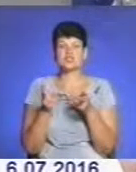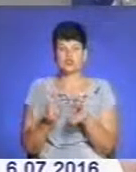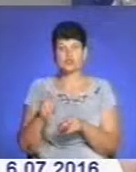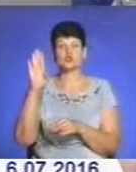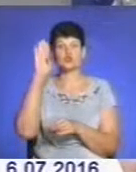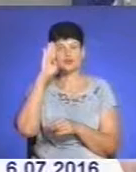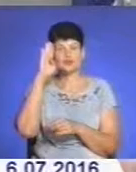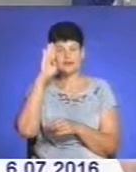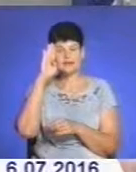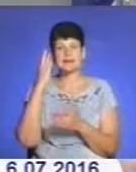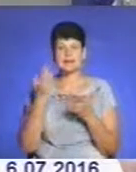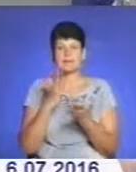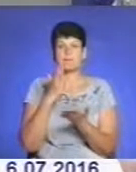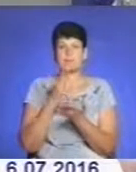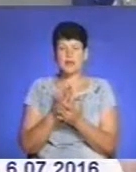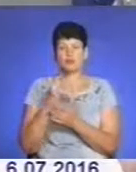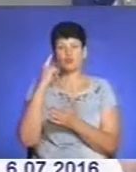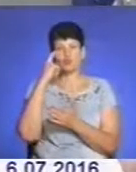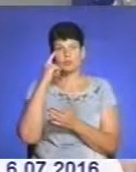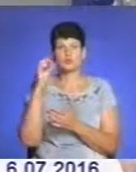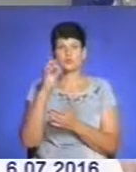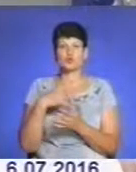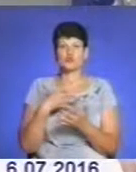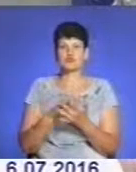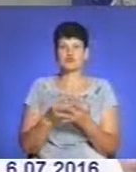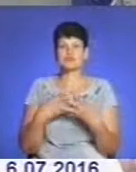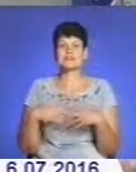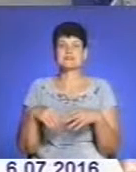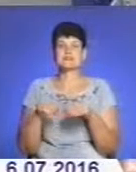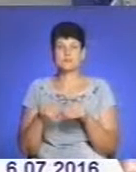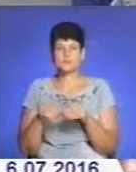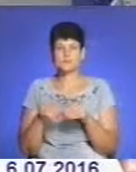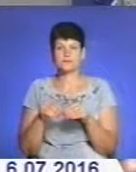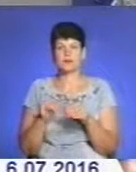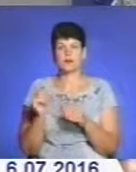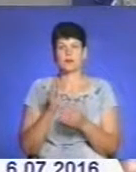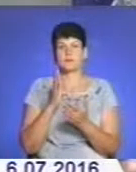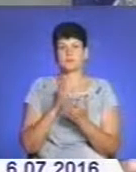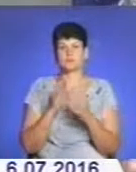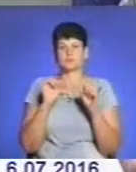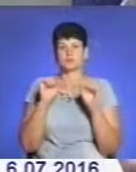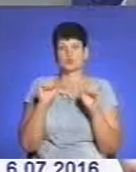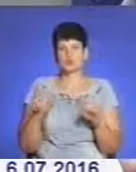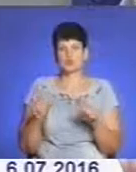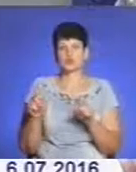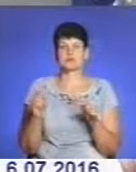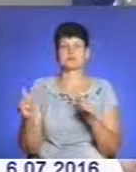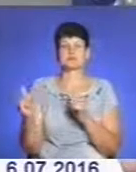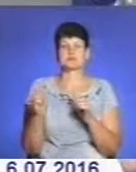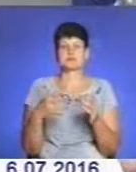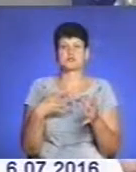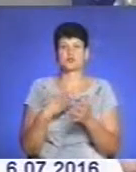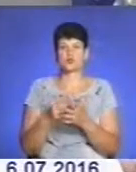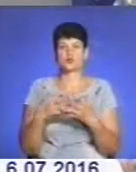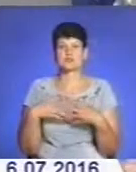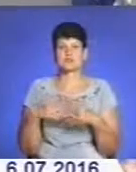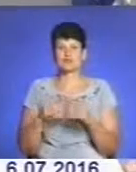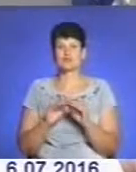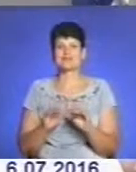які мають думати про свою сім'ю, мають і якраз надається можливість для того, щоб забезпечити свою сім'ю, своїх